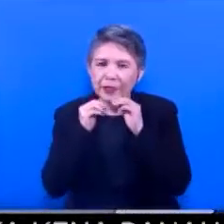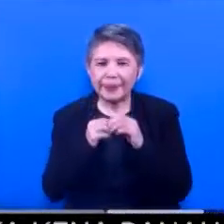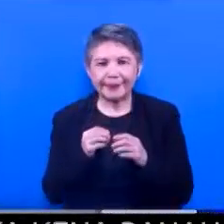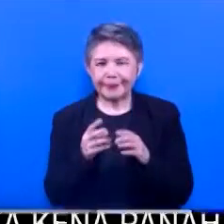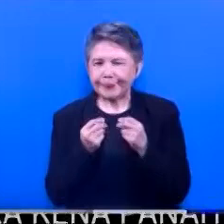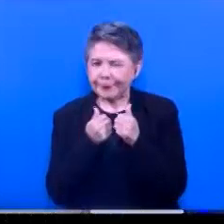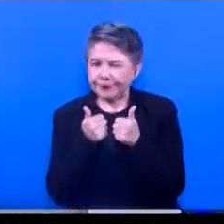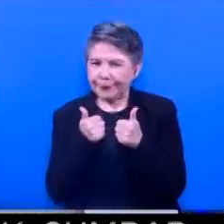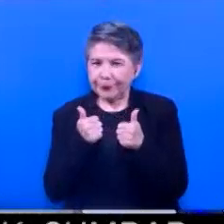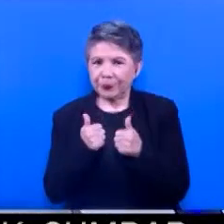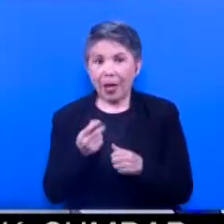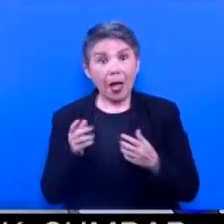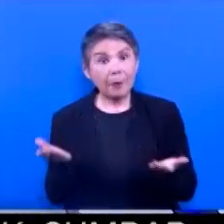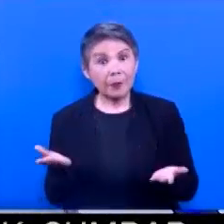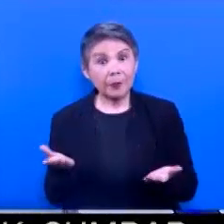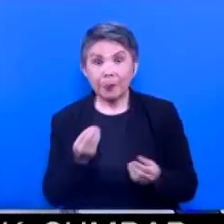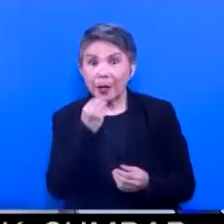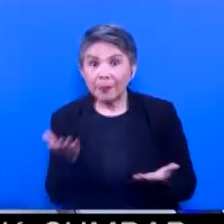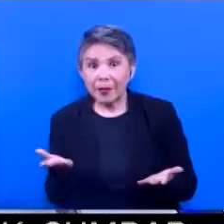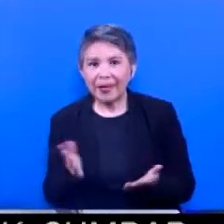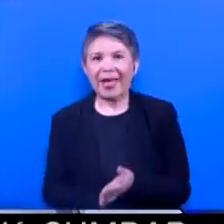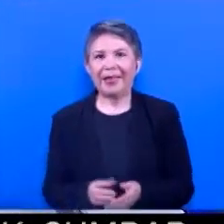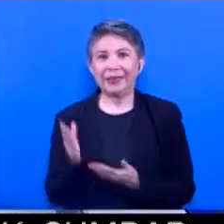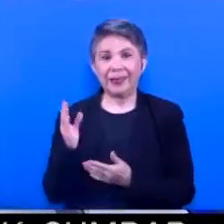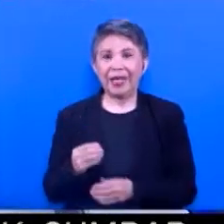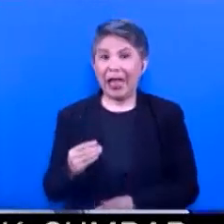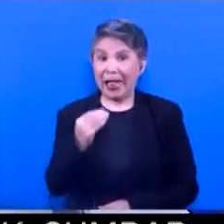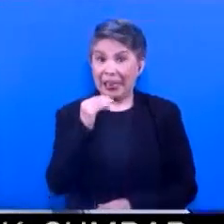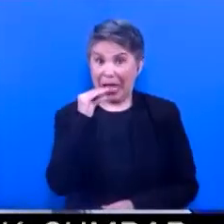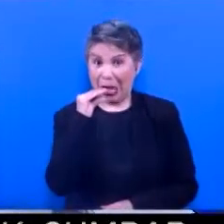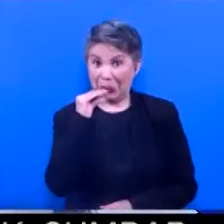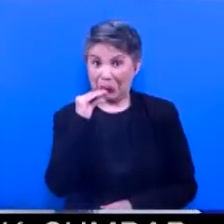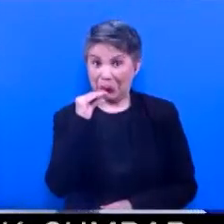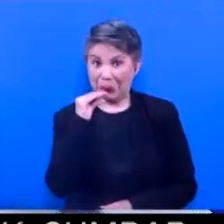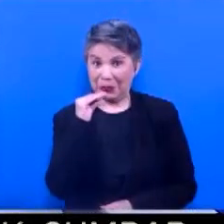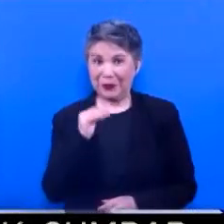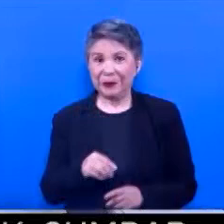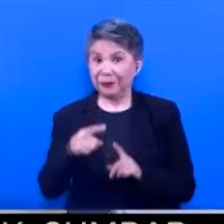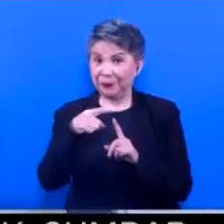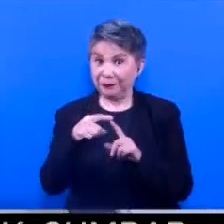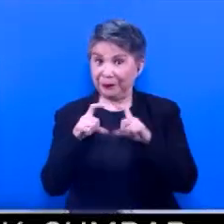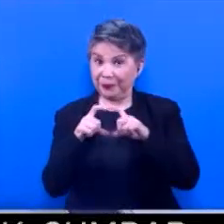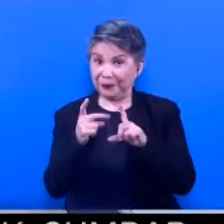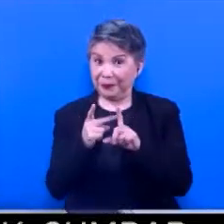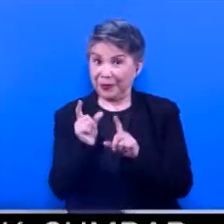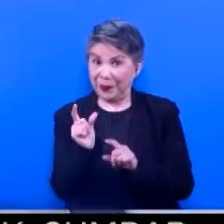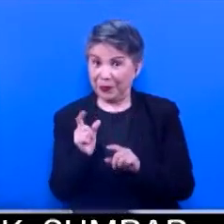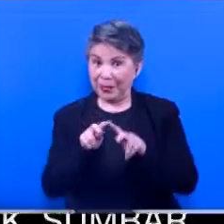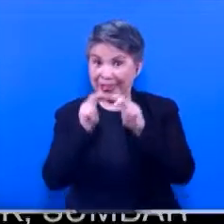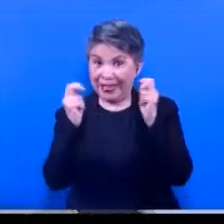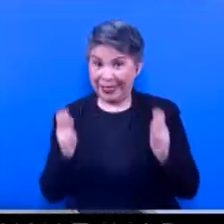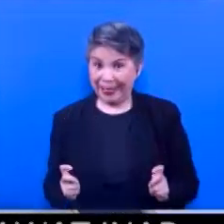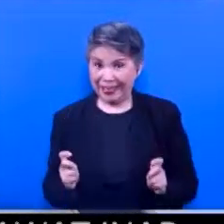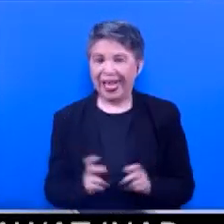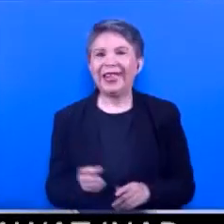kenyal. Kuliner apa ya? Apalagi kalau bukan tahu. Nah, mau tahu bagaimana rahasia pengolahan tahu Kediri? Sehari